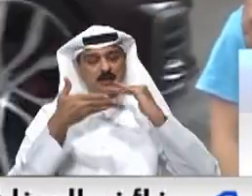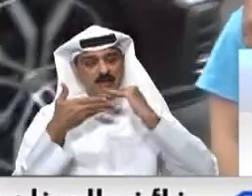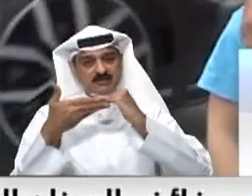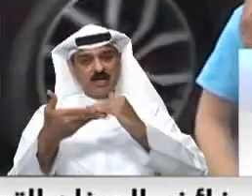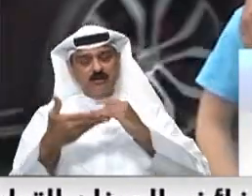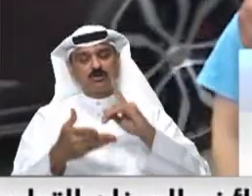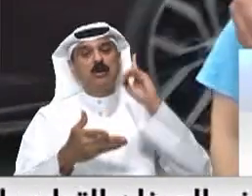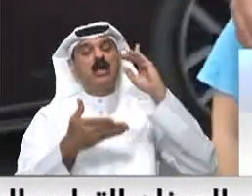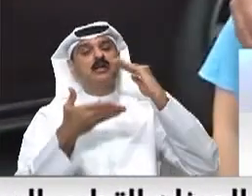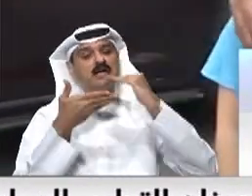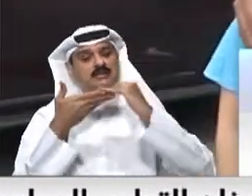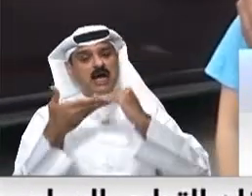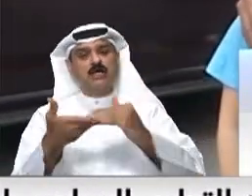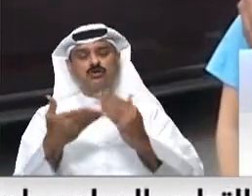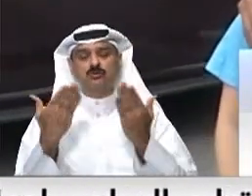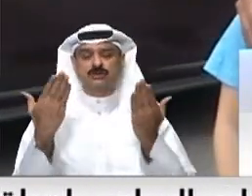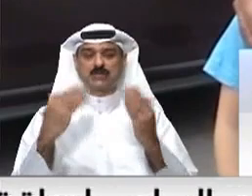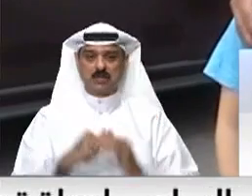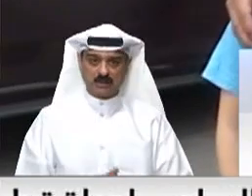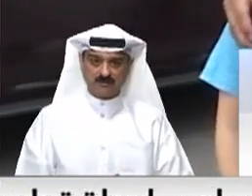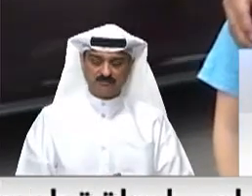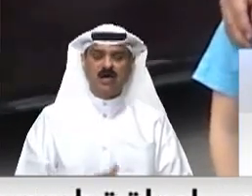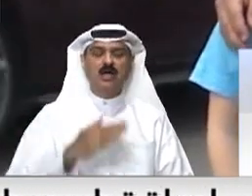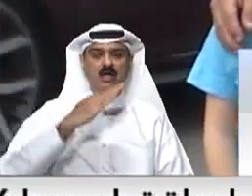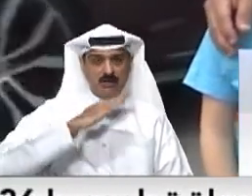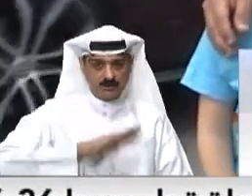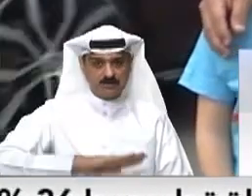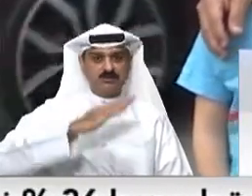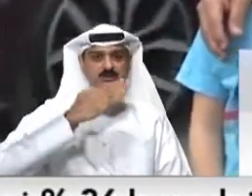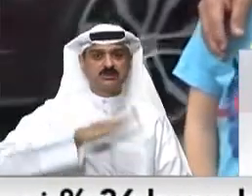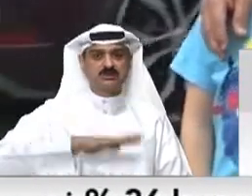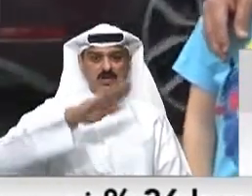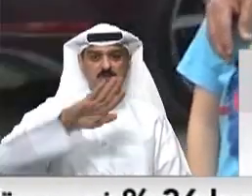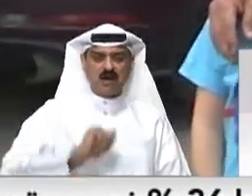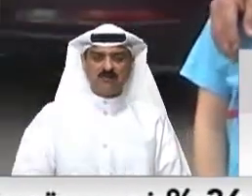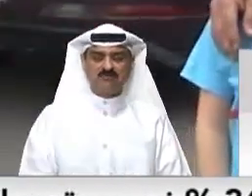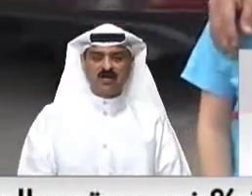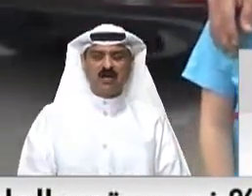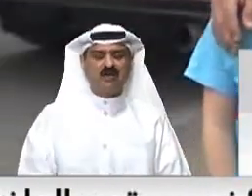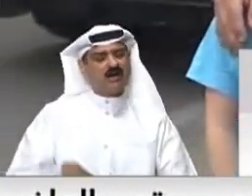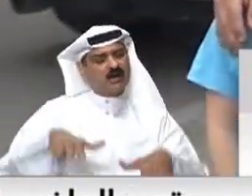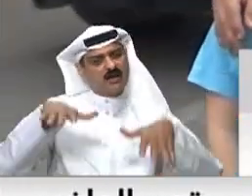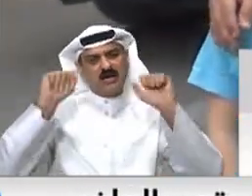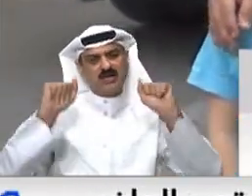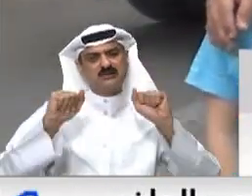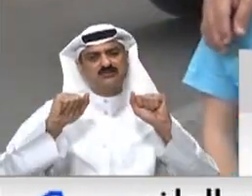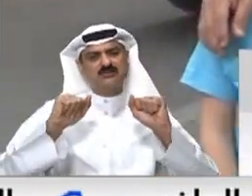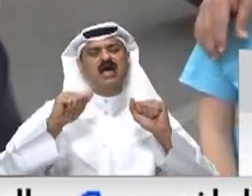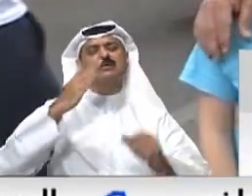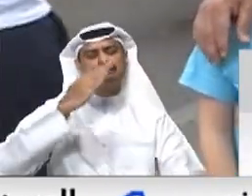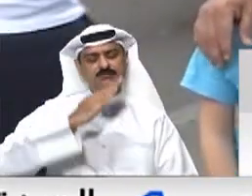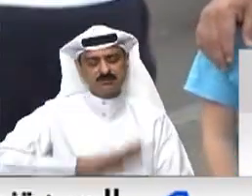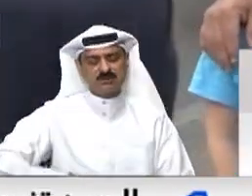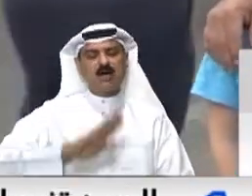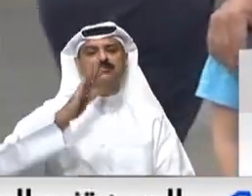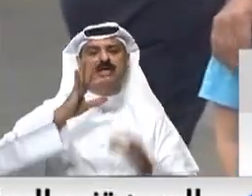يكون معاكم. الصمود هذا خلاص طلعنا من قصة الصمود وما صمود، صامدين لآخر